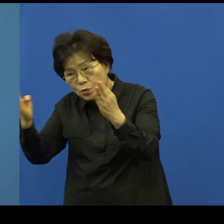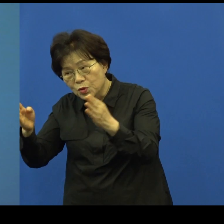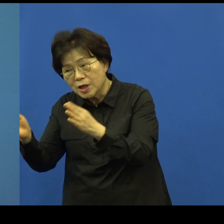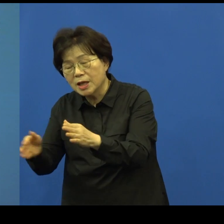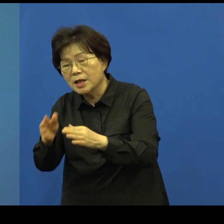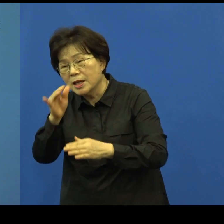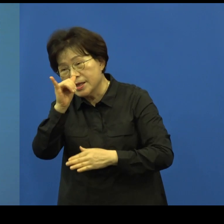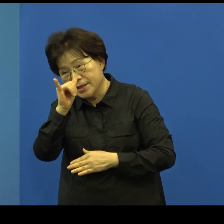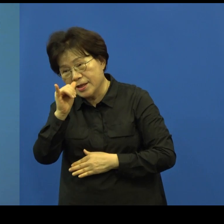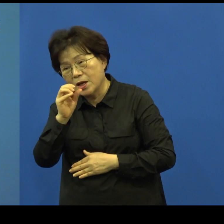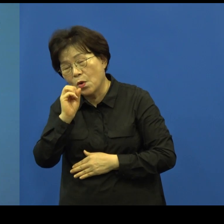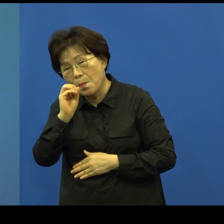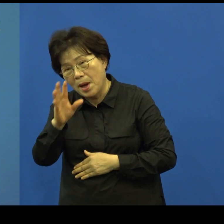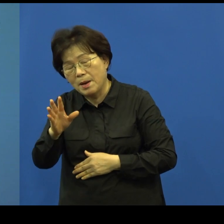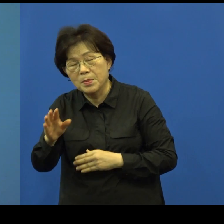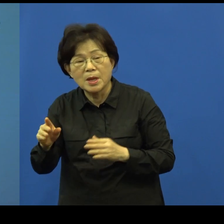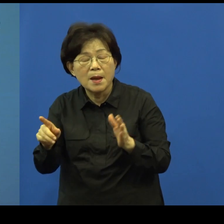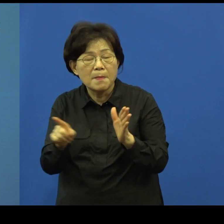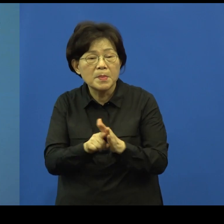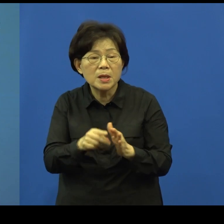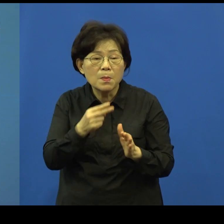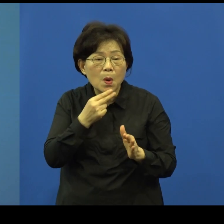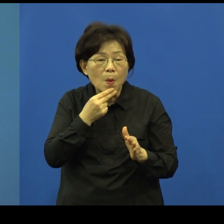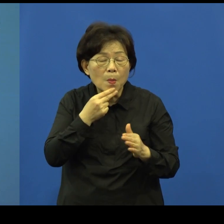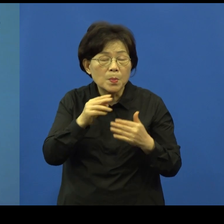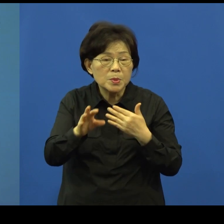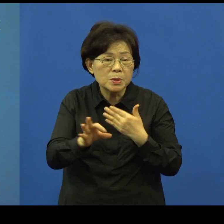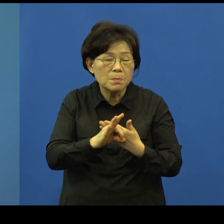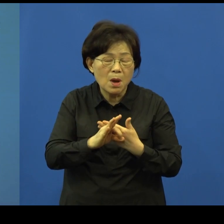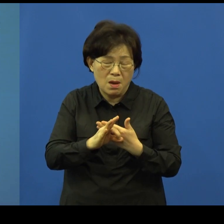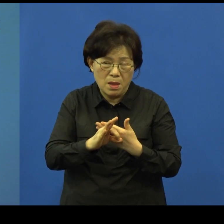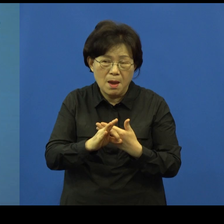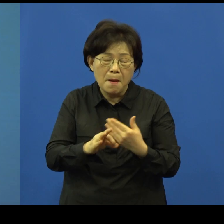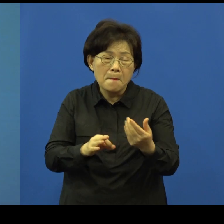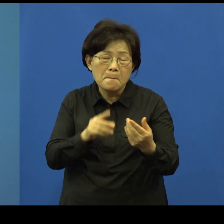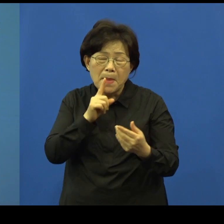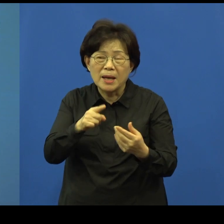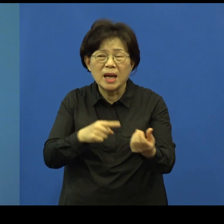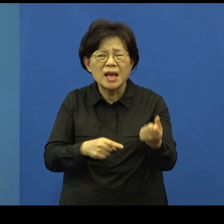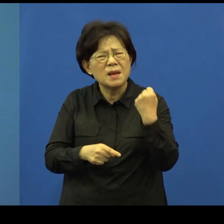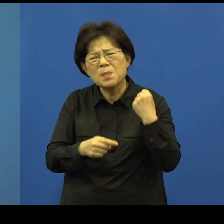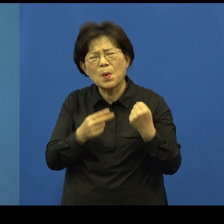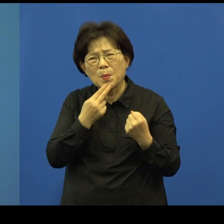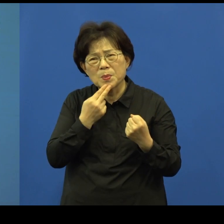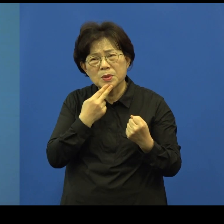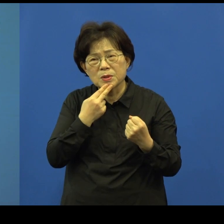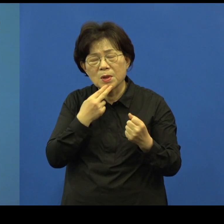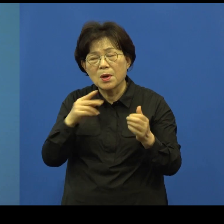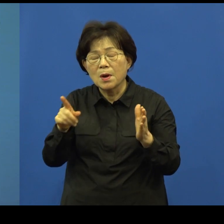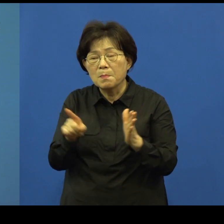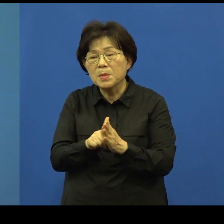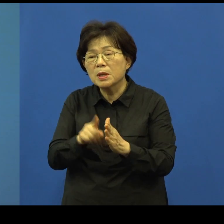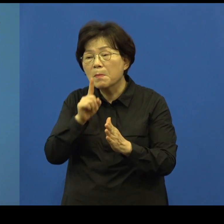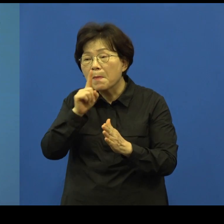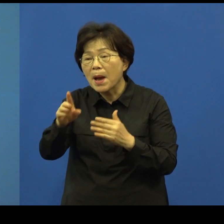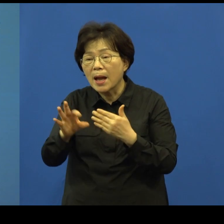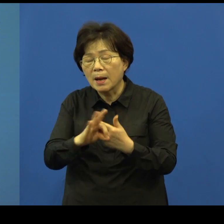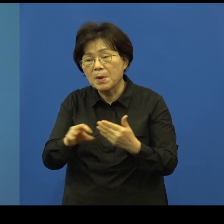거죠. 여러분, 믿음이 없이 하는 말은요, 힘이 없어요. 근데 믿음으로 말하면 믿음이 강화된다는 거예요.